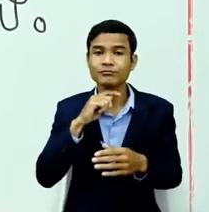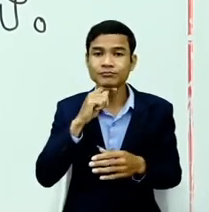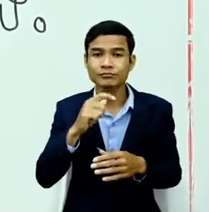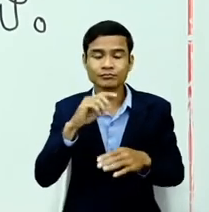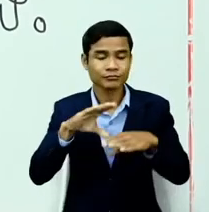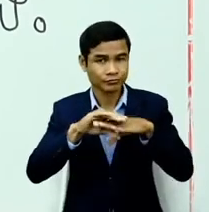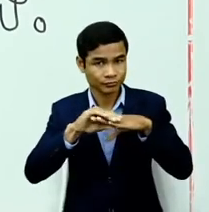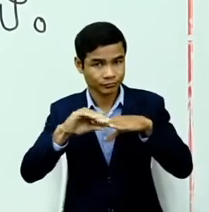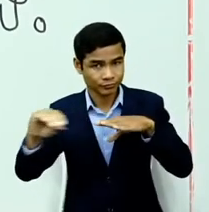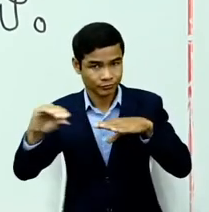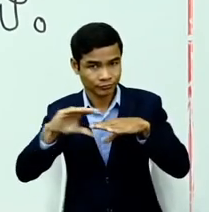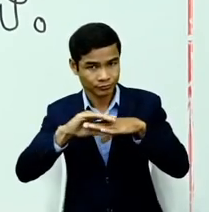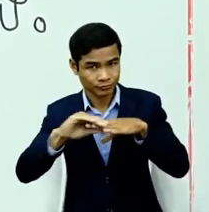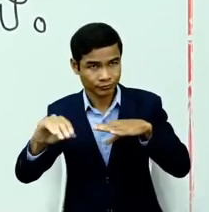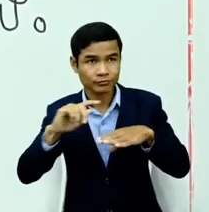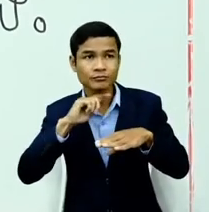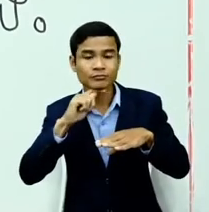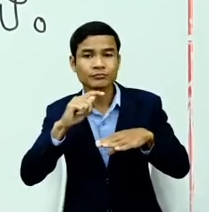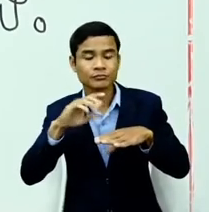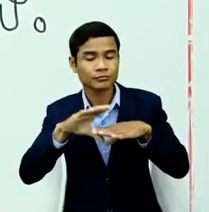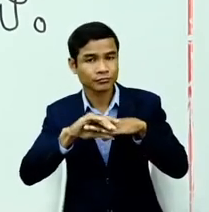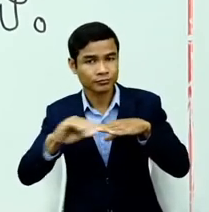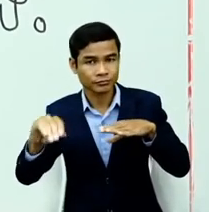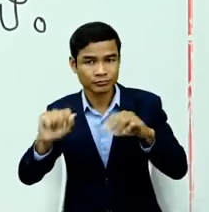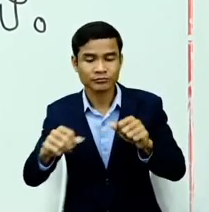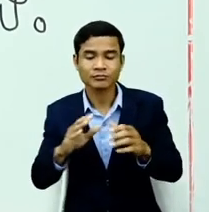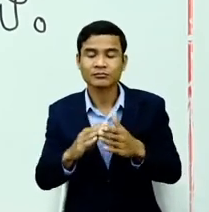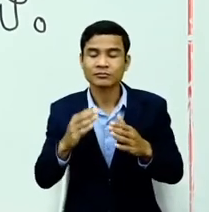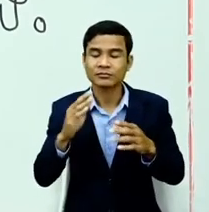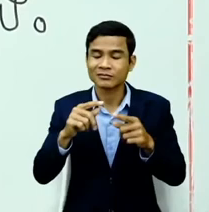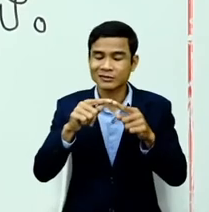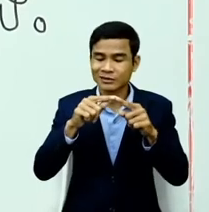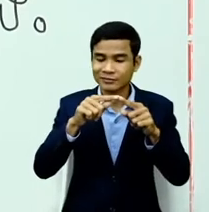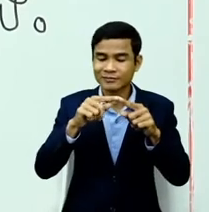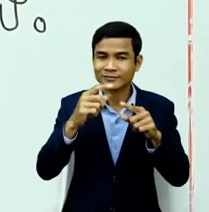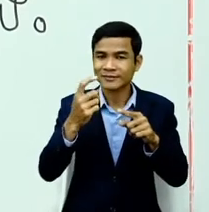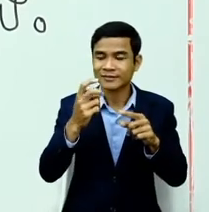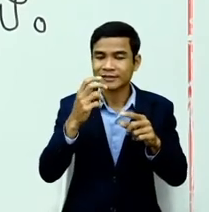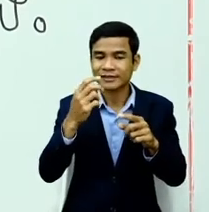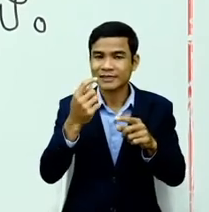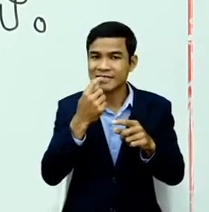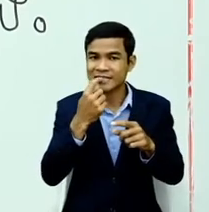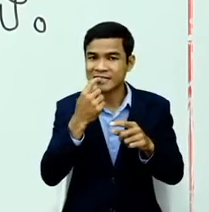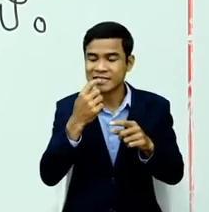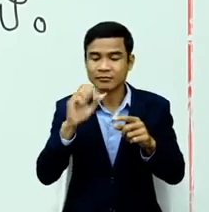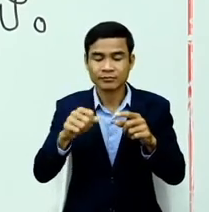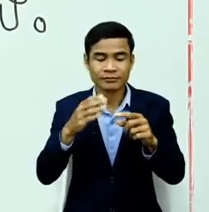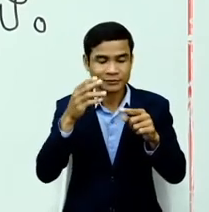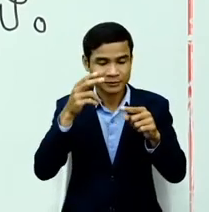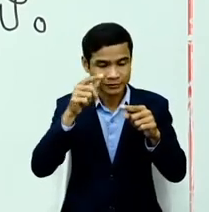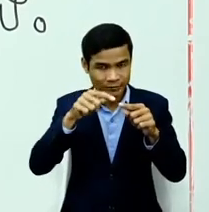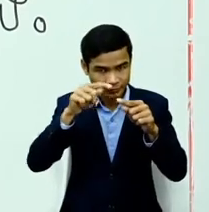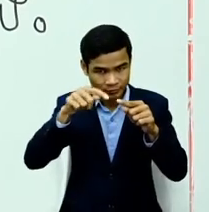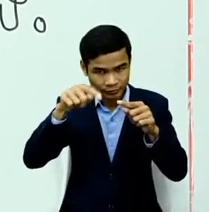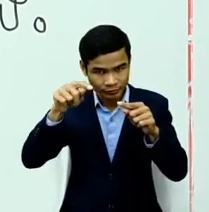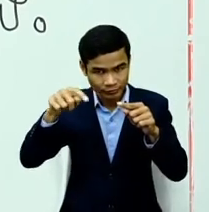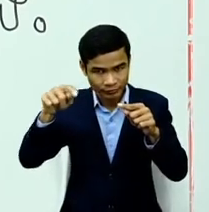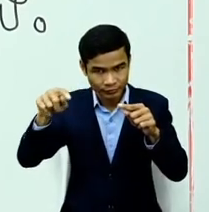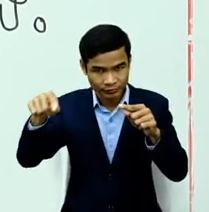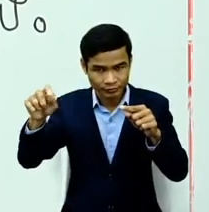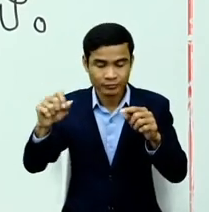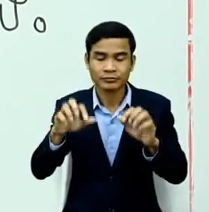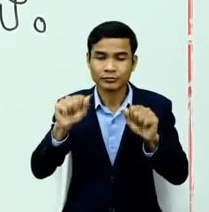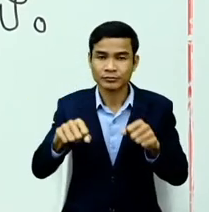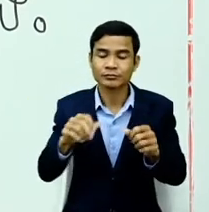តហើយវាមានអីគេនេះកូនចាគឺថ្មិញរបស់វាណាកូនក្រុមមើលចាដូចនេះរូណាគឺជាវត្ថុ